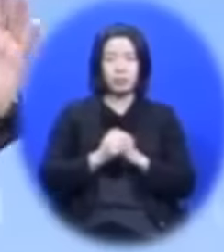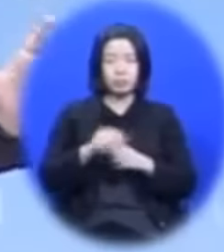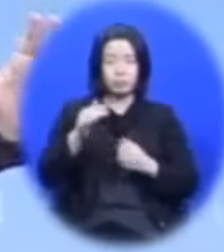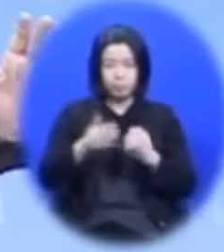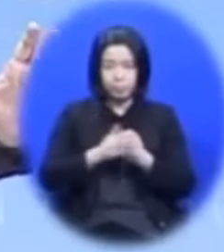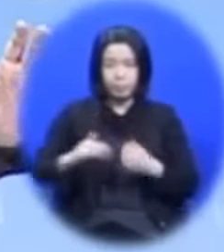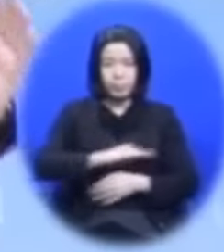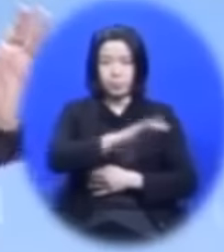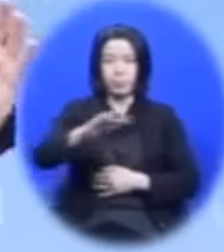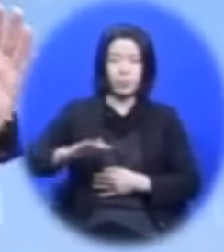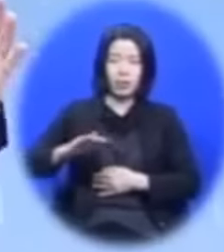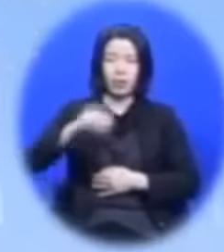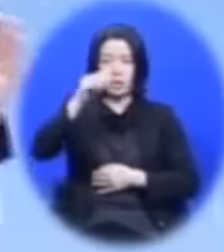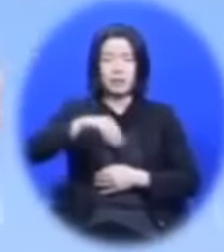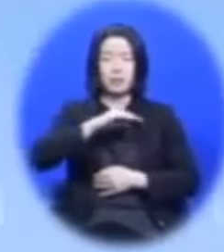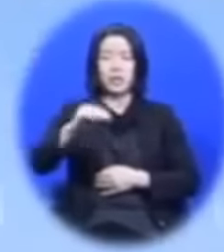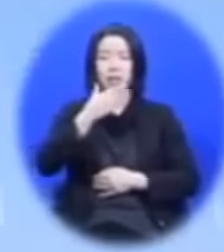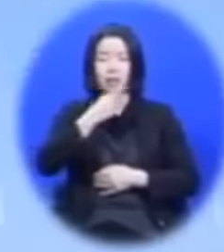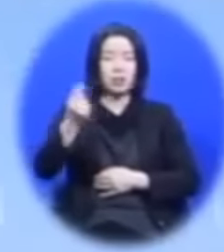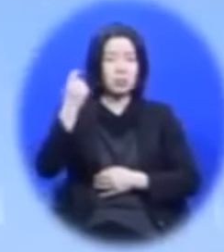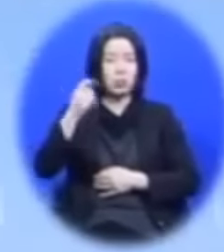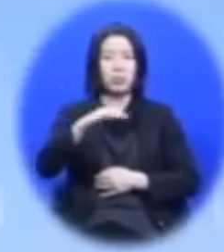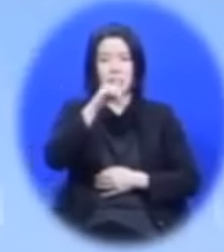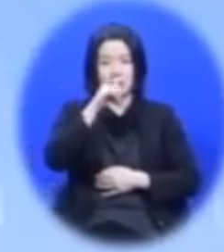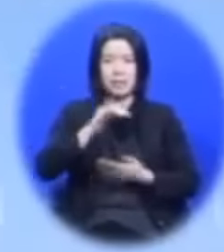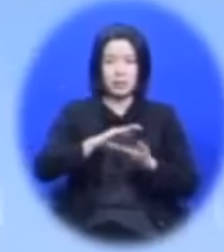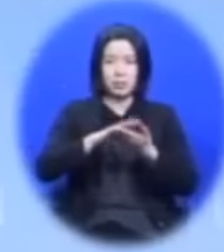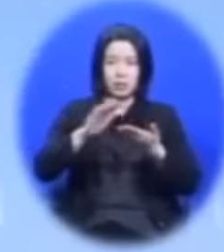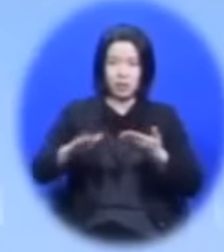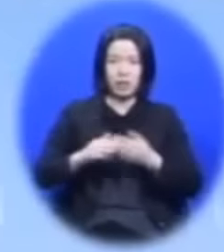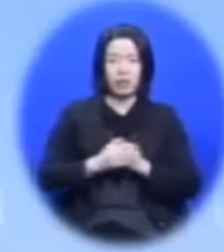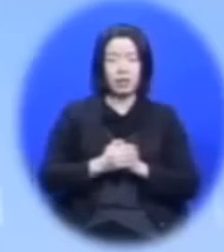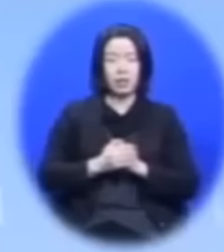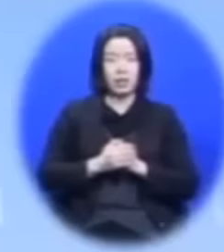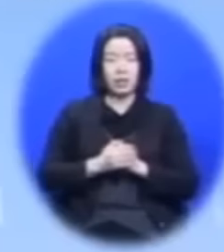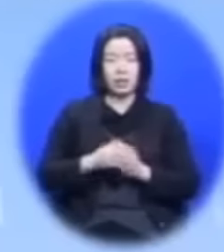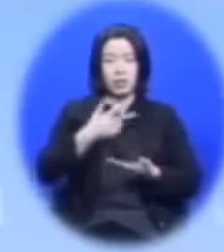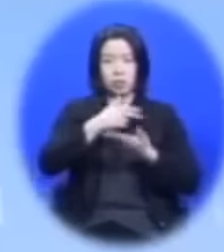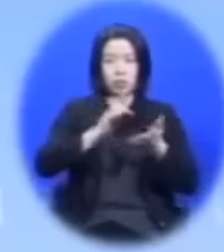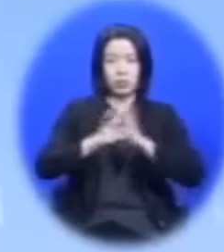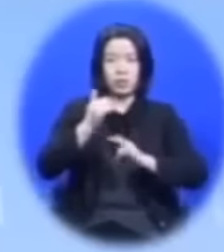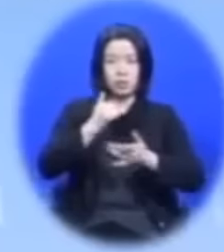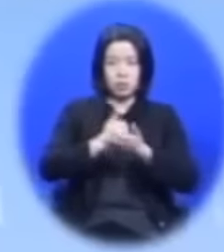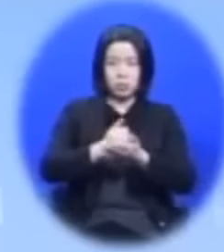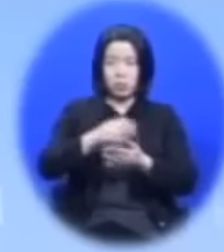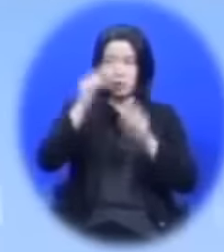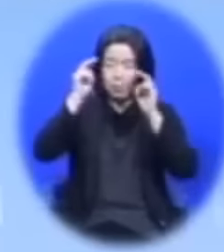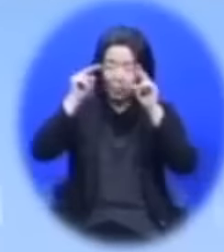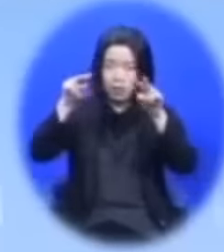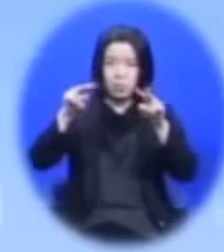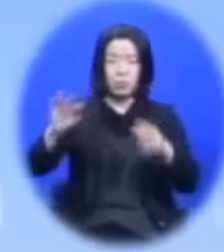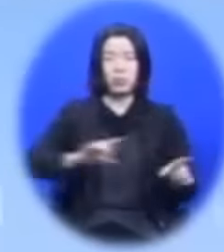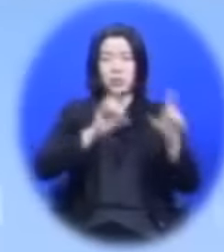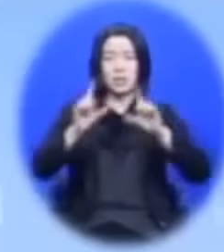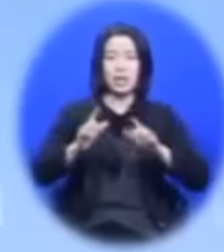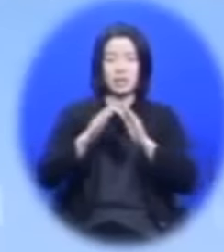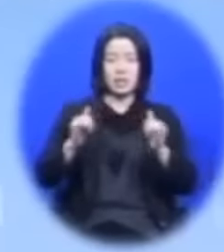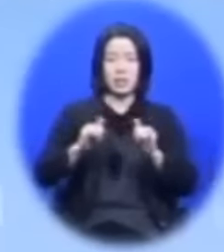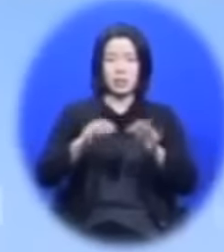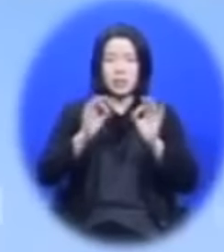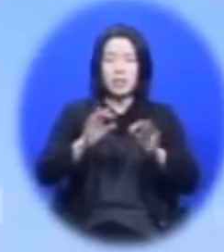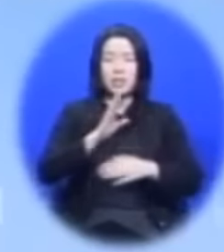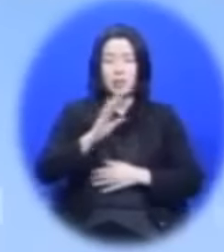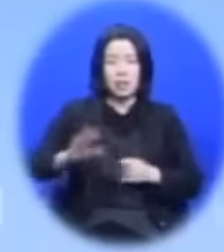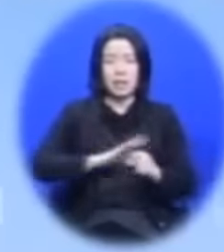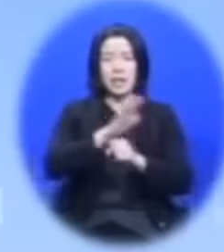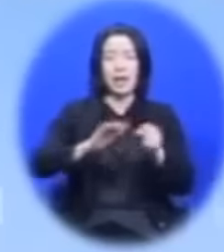그래서 우리에게 십자가의 복음이 있는 거예요. 주 예수님을 바라보고 사는 자는 이제는 정말 사랑만